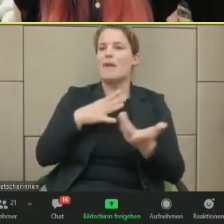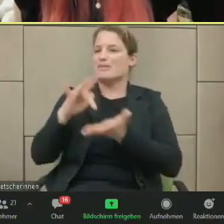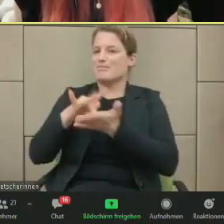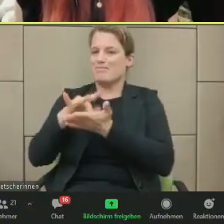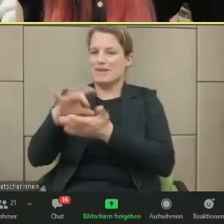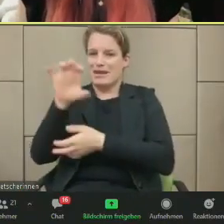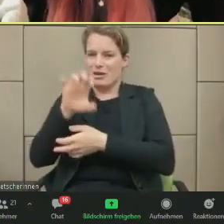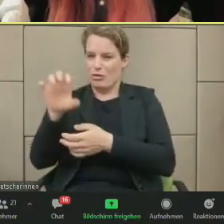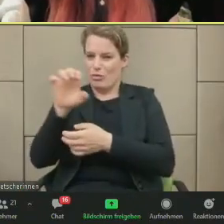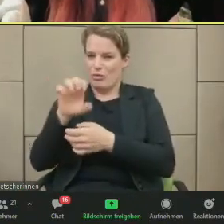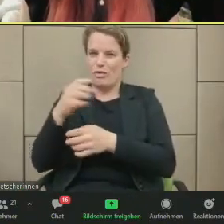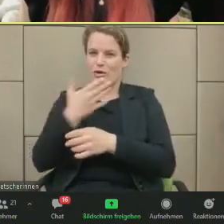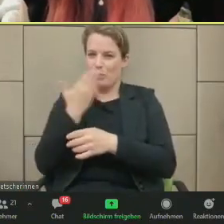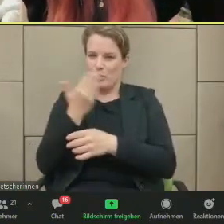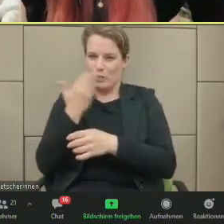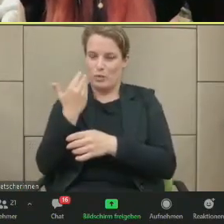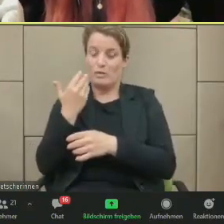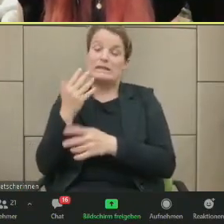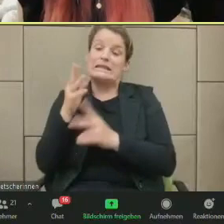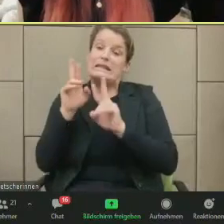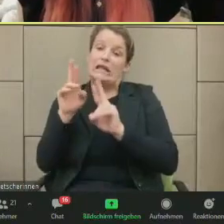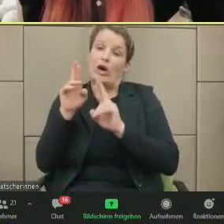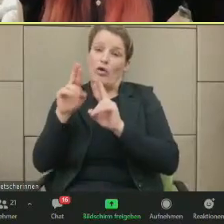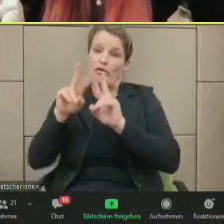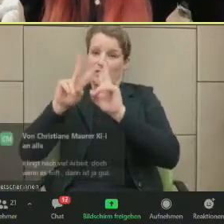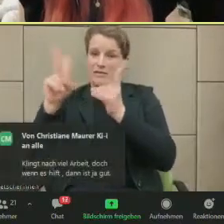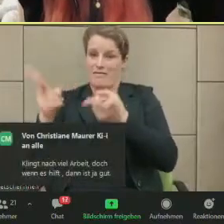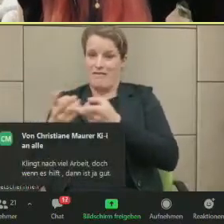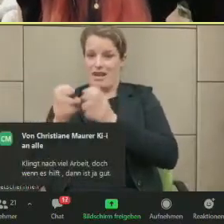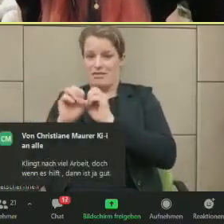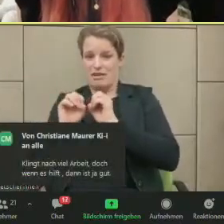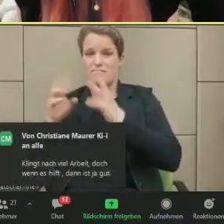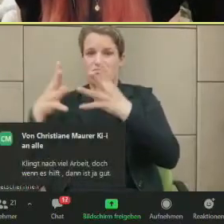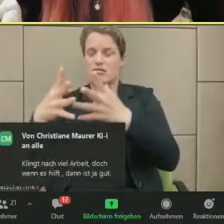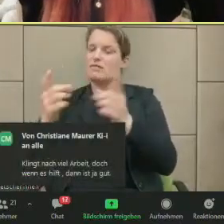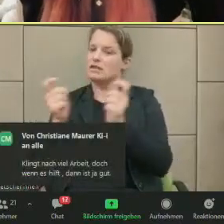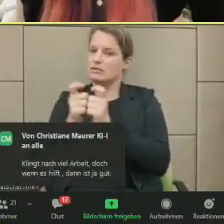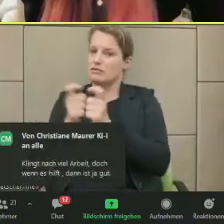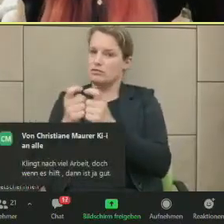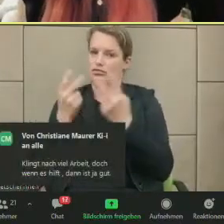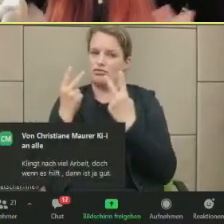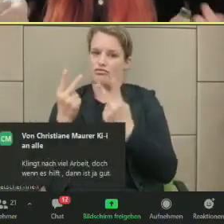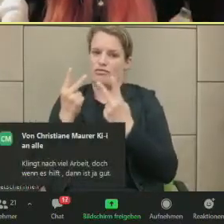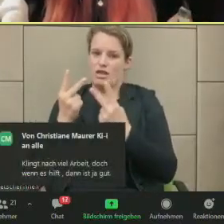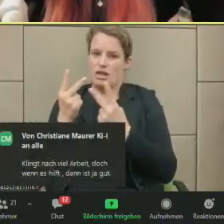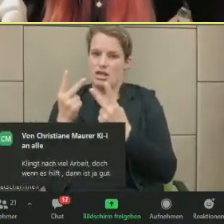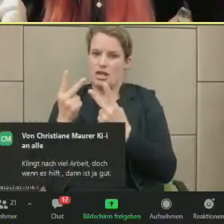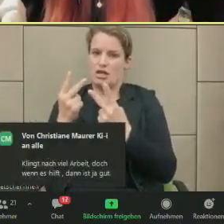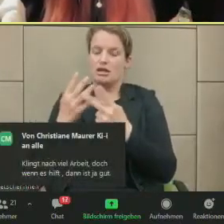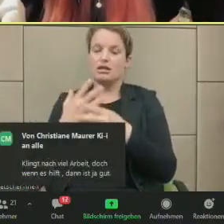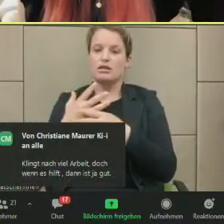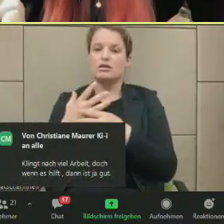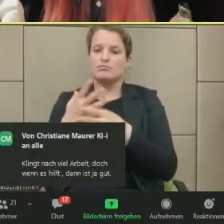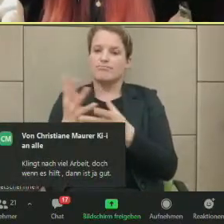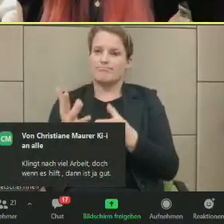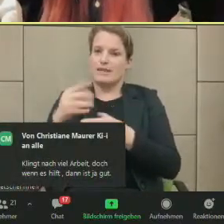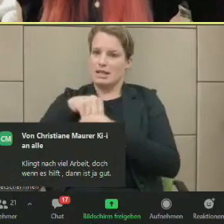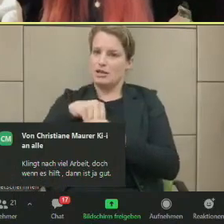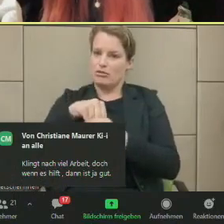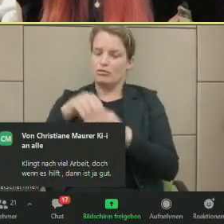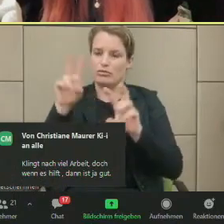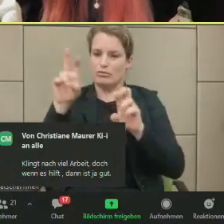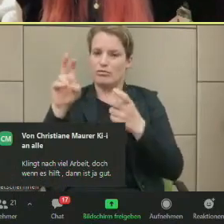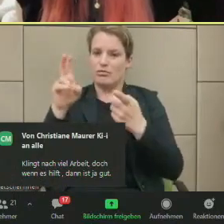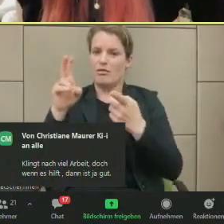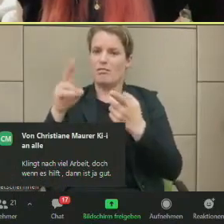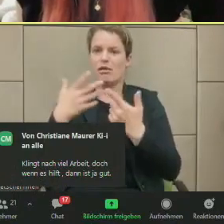Funktion noch nicht. Ich hoffe, dass sie bald weltweit kommt, weil das ist wirklich eine wichtige Funktion für die Inklusion, nicht nur für